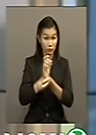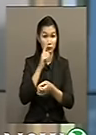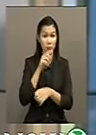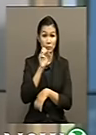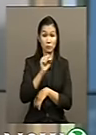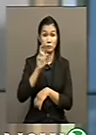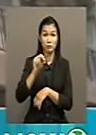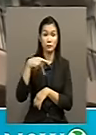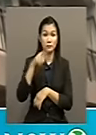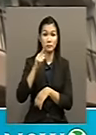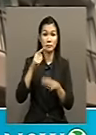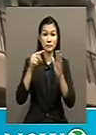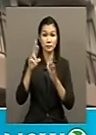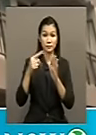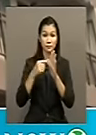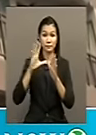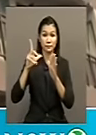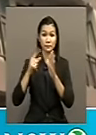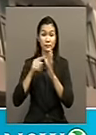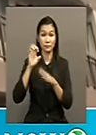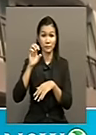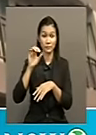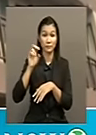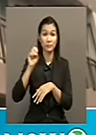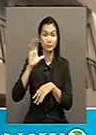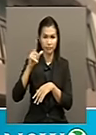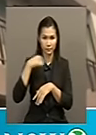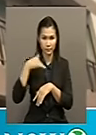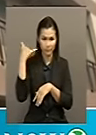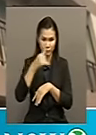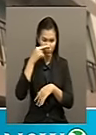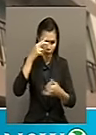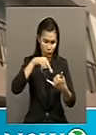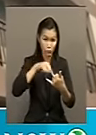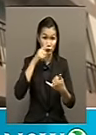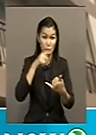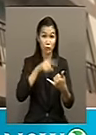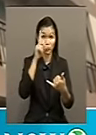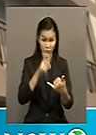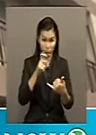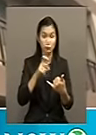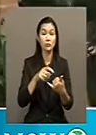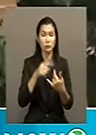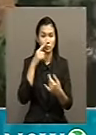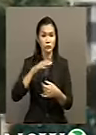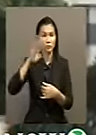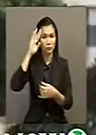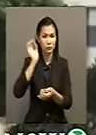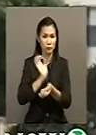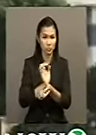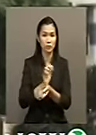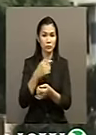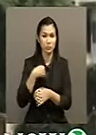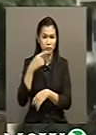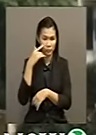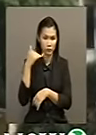ชาชื่นได้รับแจ้งเหตุแล้วก็เข้าไปตรวจศพซึ่งรักษาราชการแทนผู้บัญชาการตำรวจนครบาลพลตำรวจโทสานิชมหาถาวร